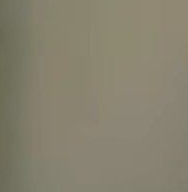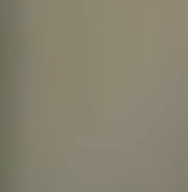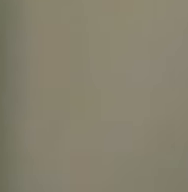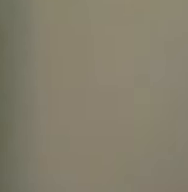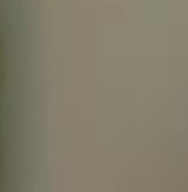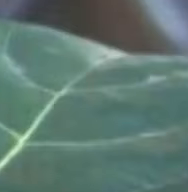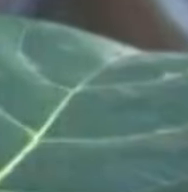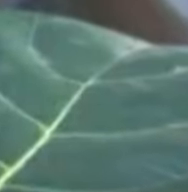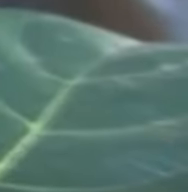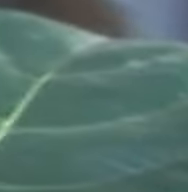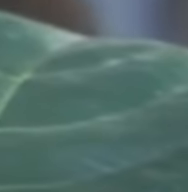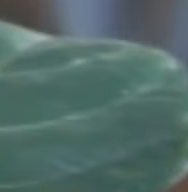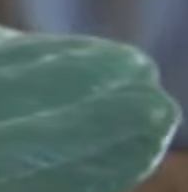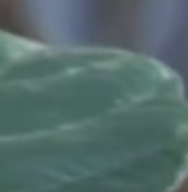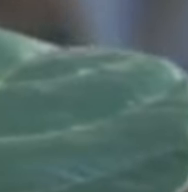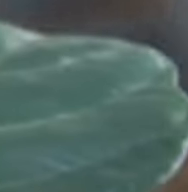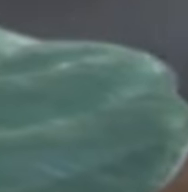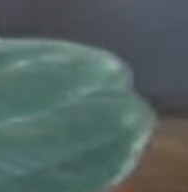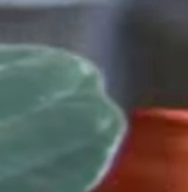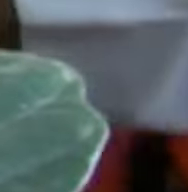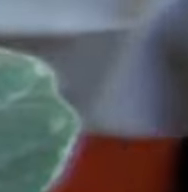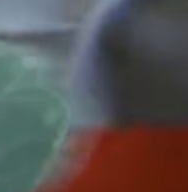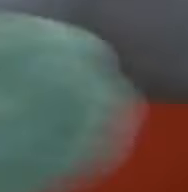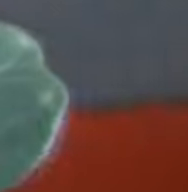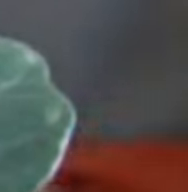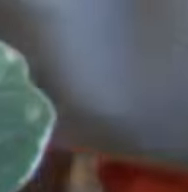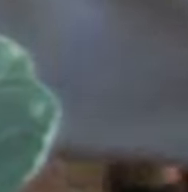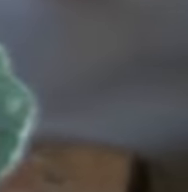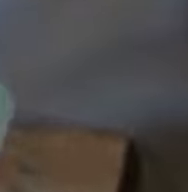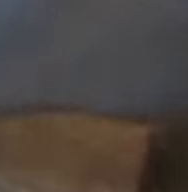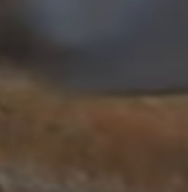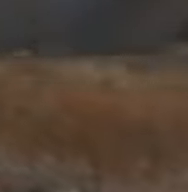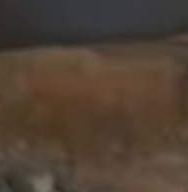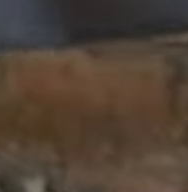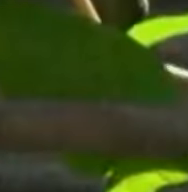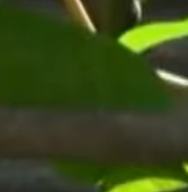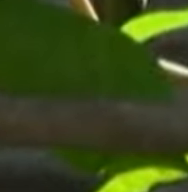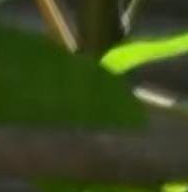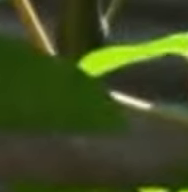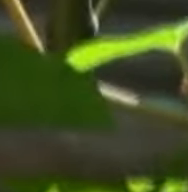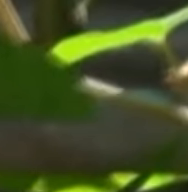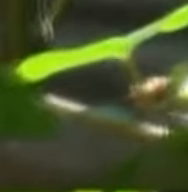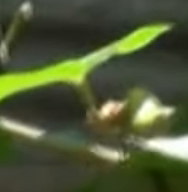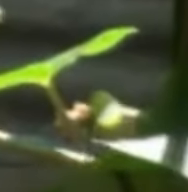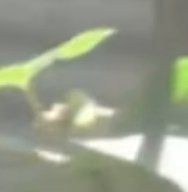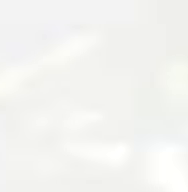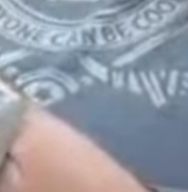korban dibungkus karung dan dibuang ke lubang. Usai prarekonstruksi, tidak ditemukan unsur pembunuhan